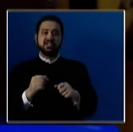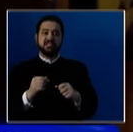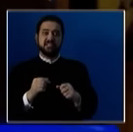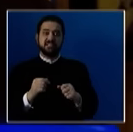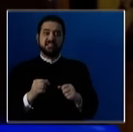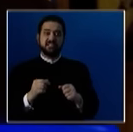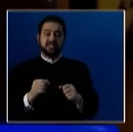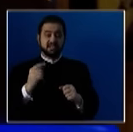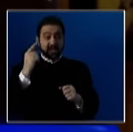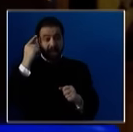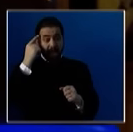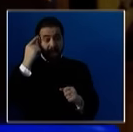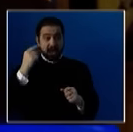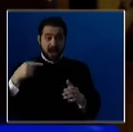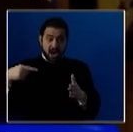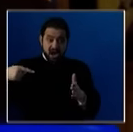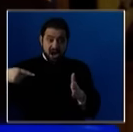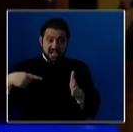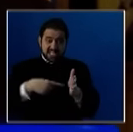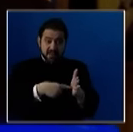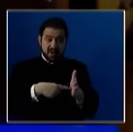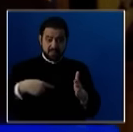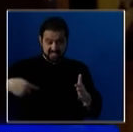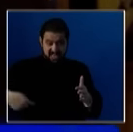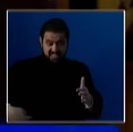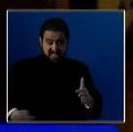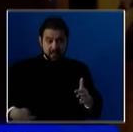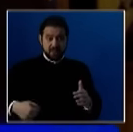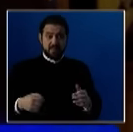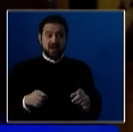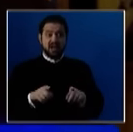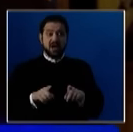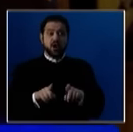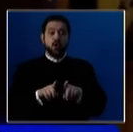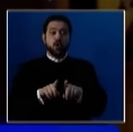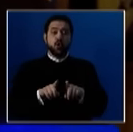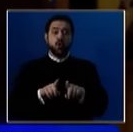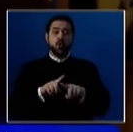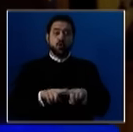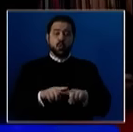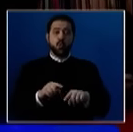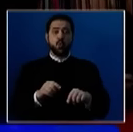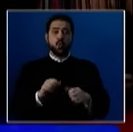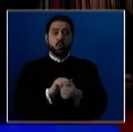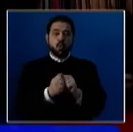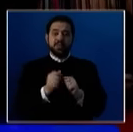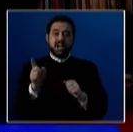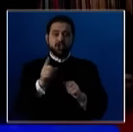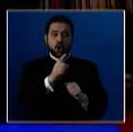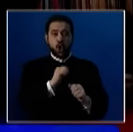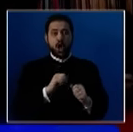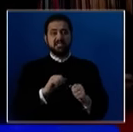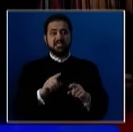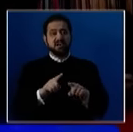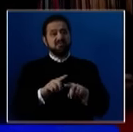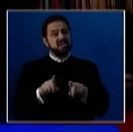nevoința celorlalți, ca și cu o lance, cum zice Sfântul Ioan Scăraru. Sfântul Vasile cel Mare vorbea din experiența sa proprie, pentru